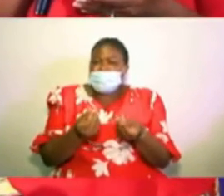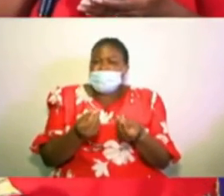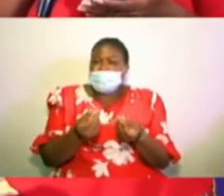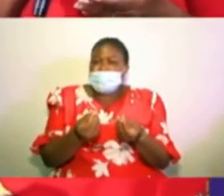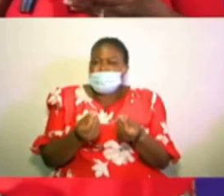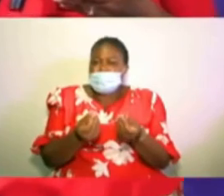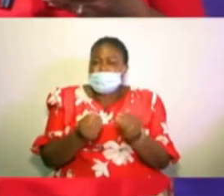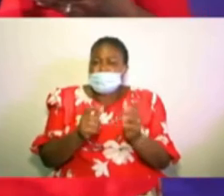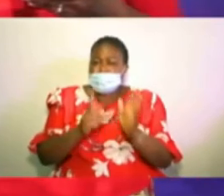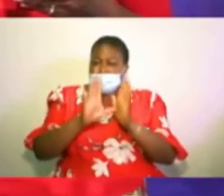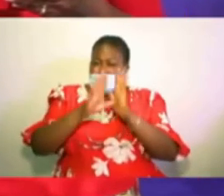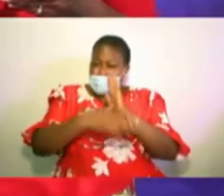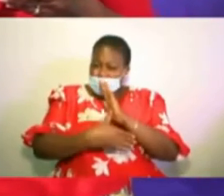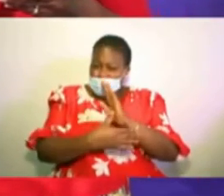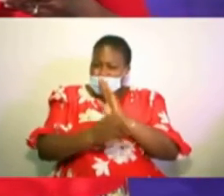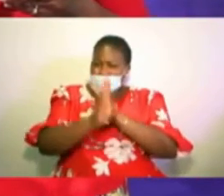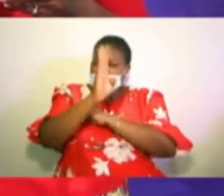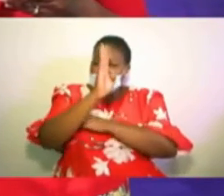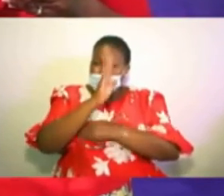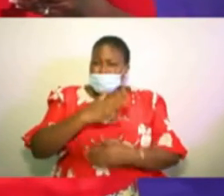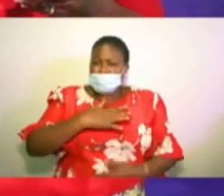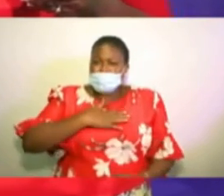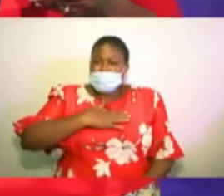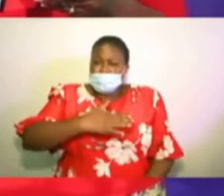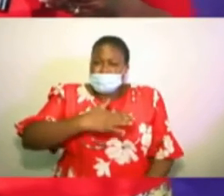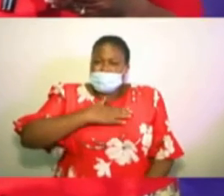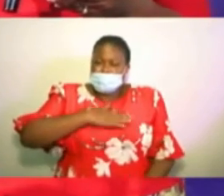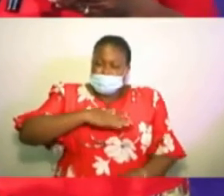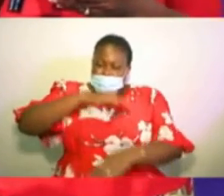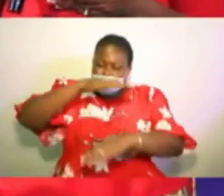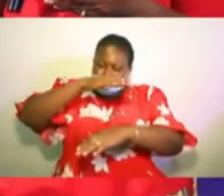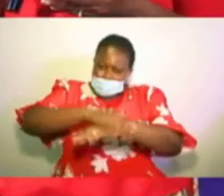nostrils the breath of life. And the man